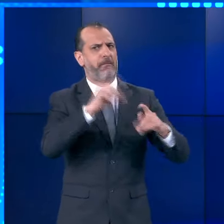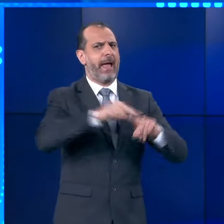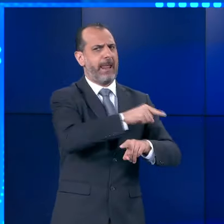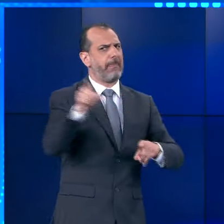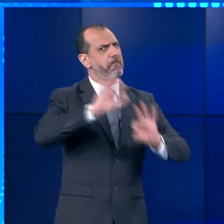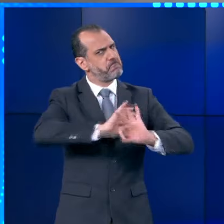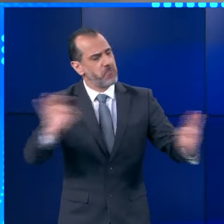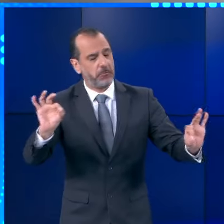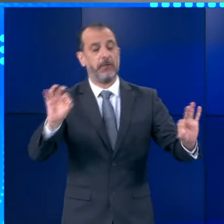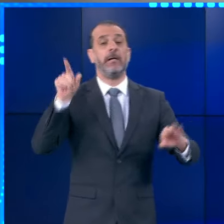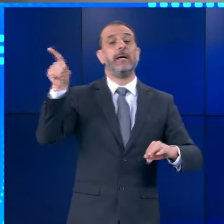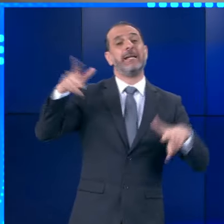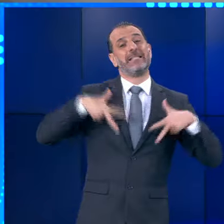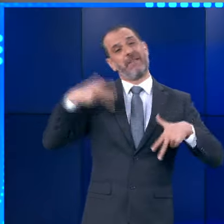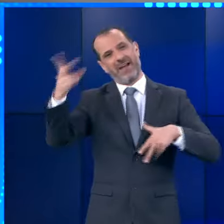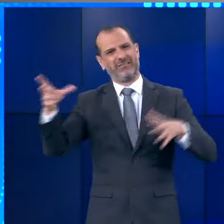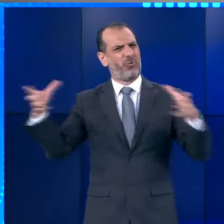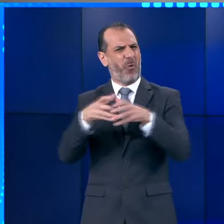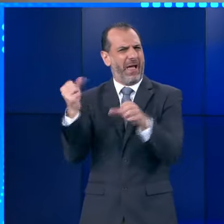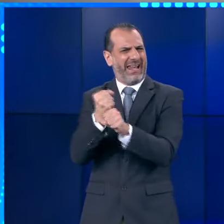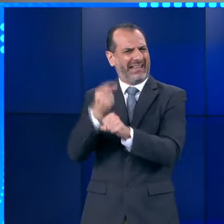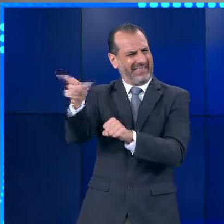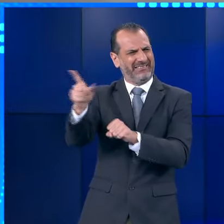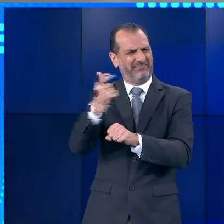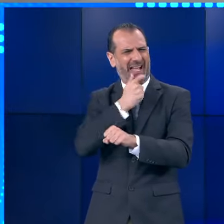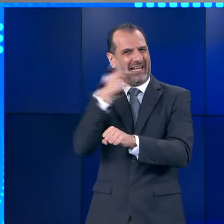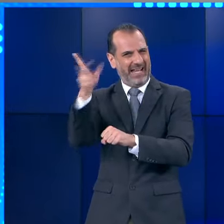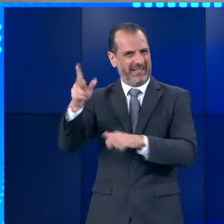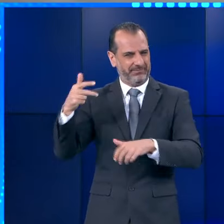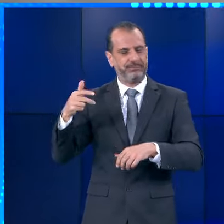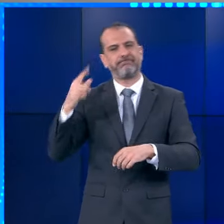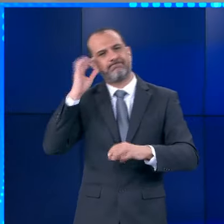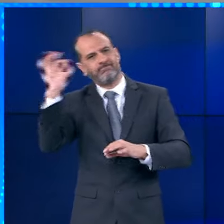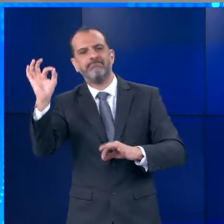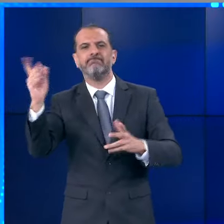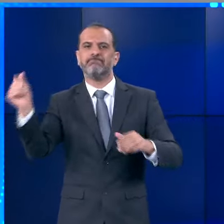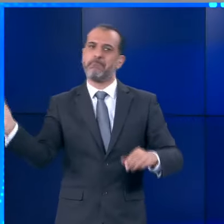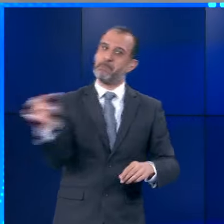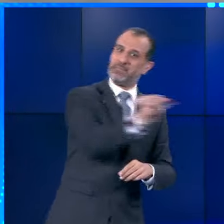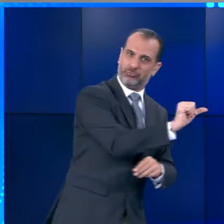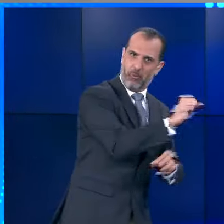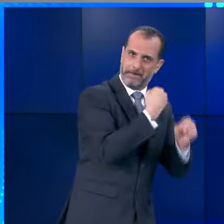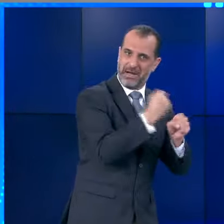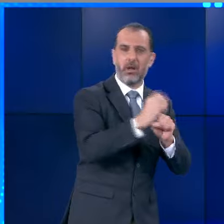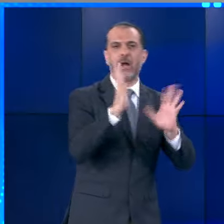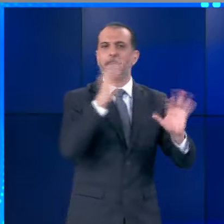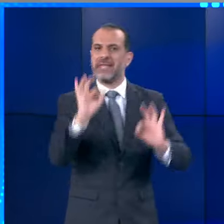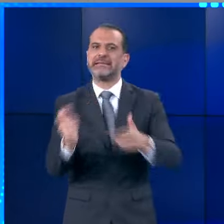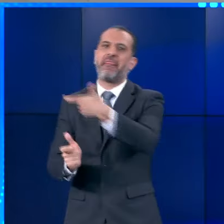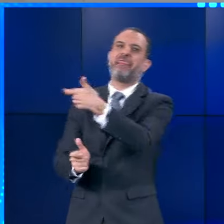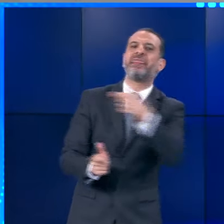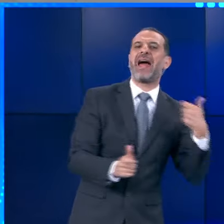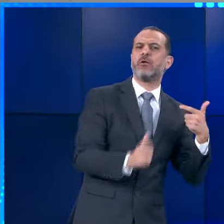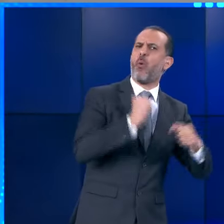Ελλάδα. Η Κυβέρνηση των Εργατικών σκέφτεται την επιστροφή των μαρμάρων με καθεστώς μακροπρόθεσμου δανεισμού. πέρσι,